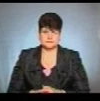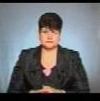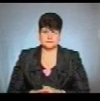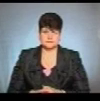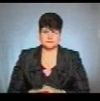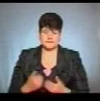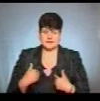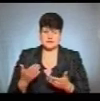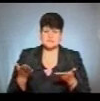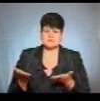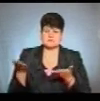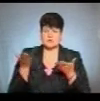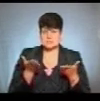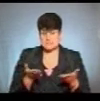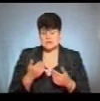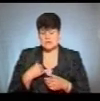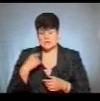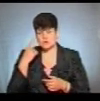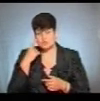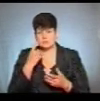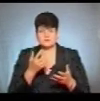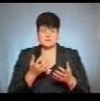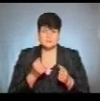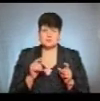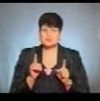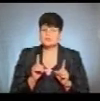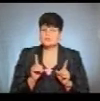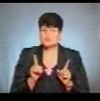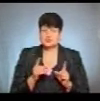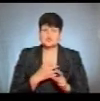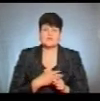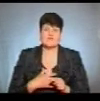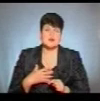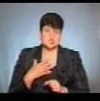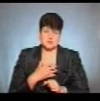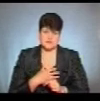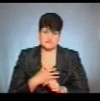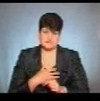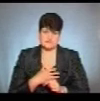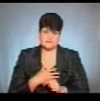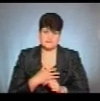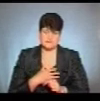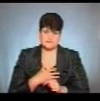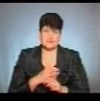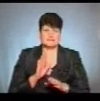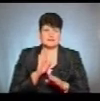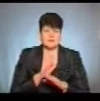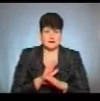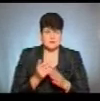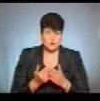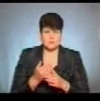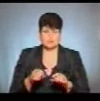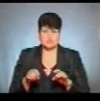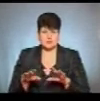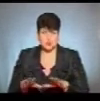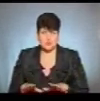Нас запросили і, думаю, почерпнемо чогось важливого і в наказах, нових постановах,